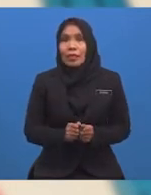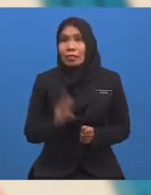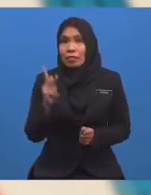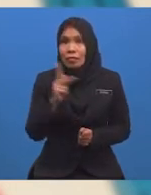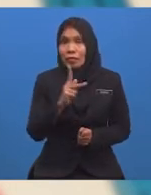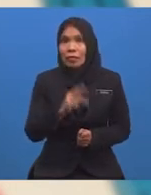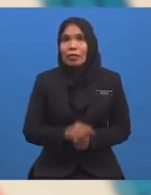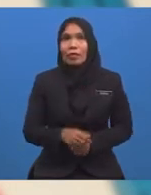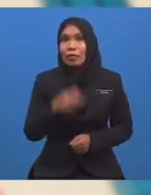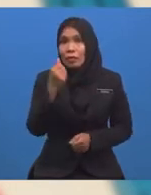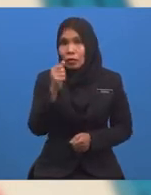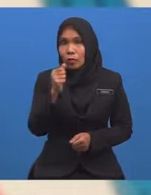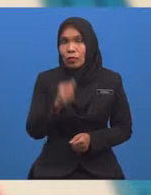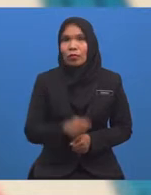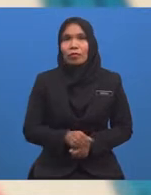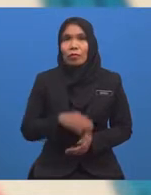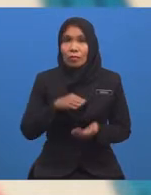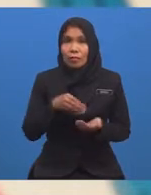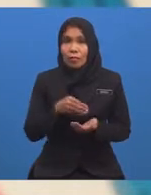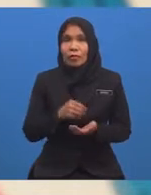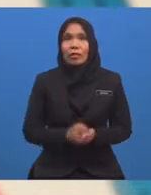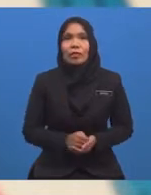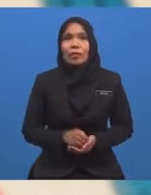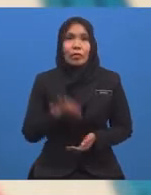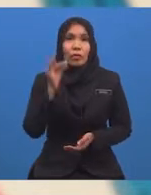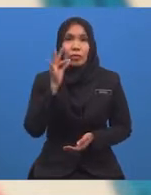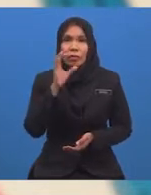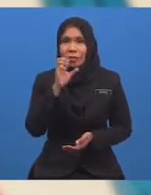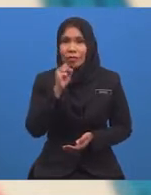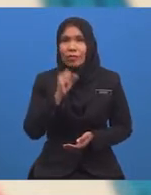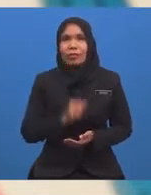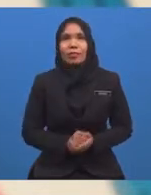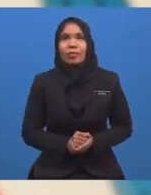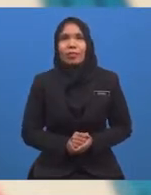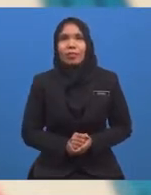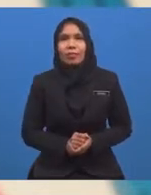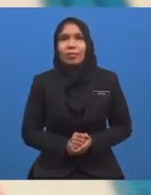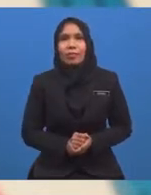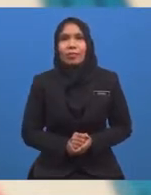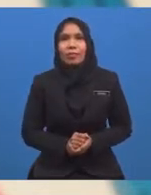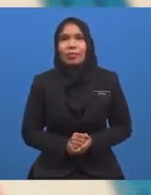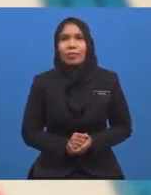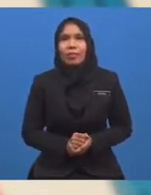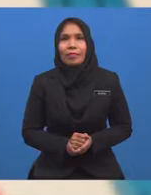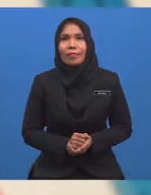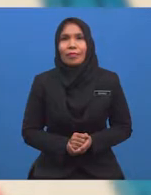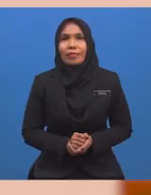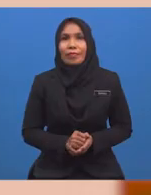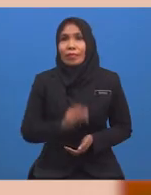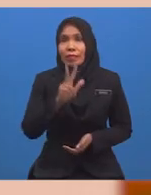a 3/5 darak 10 adalah = 6